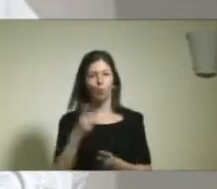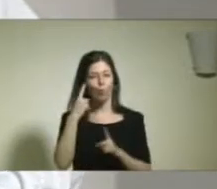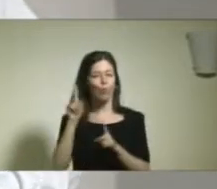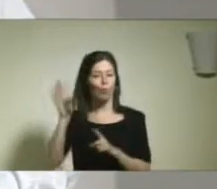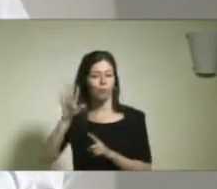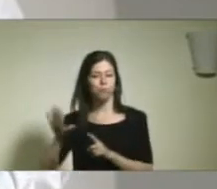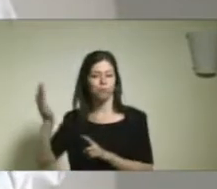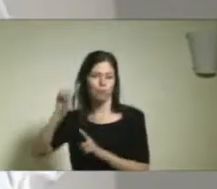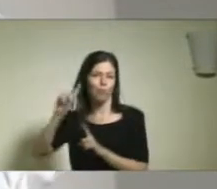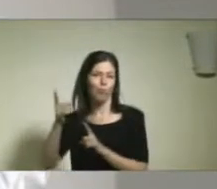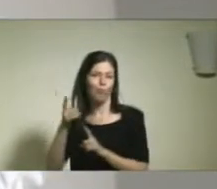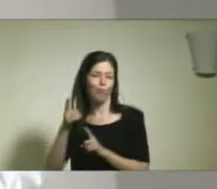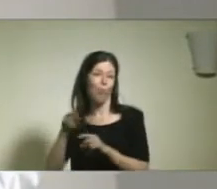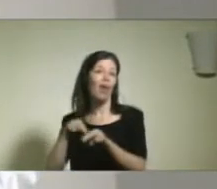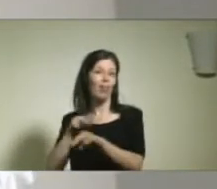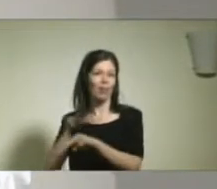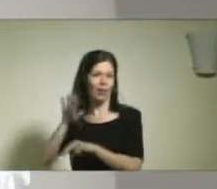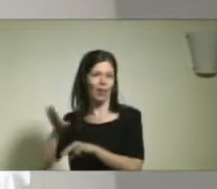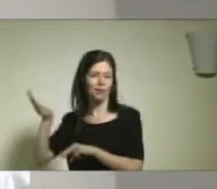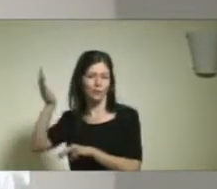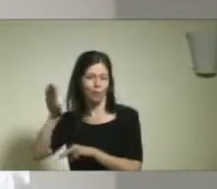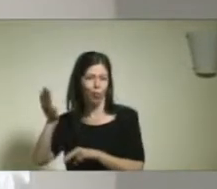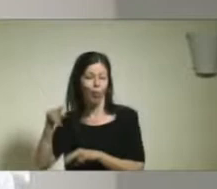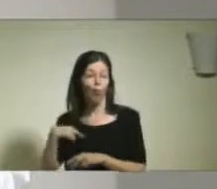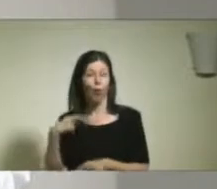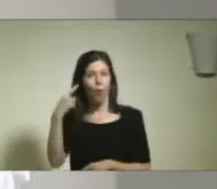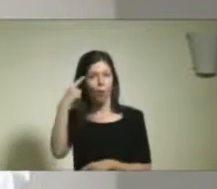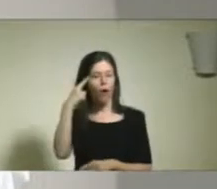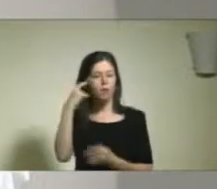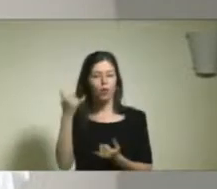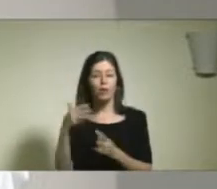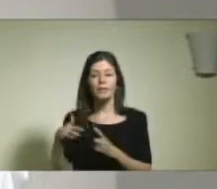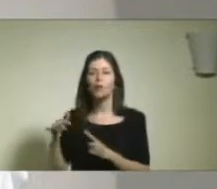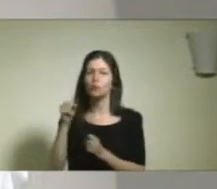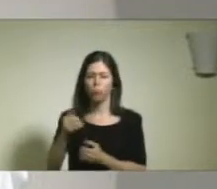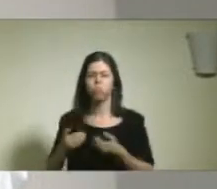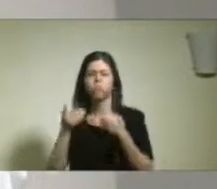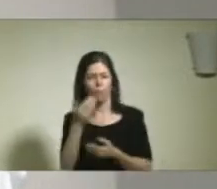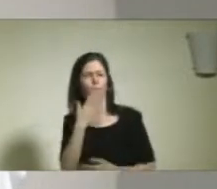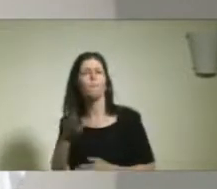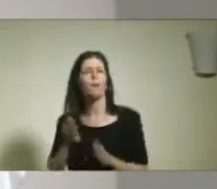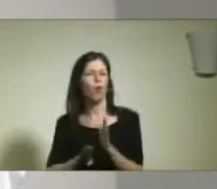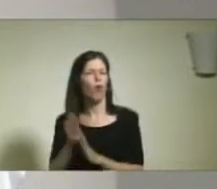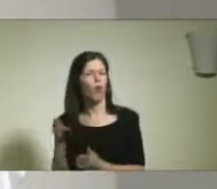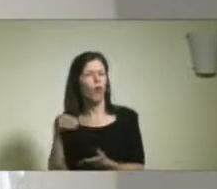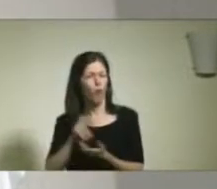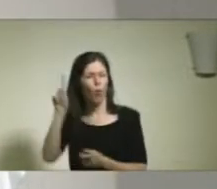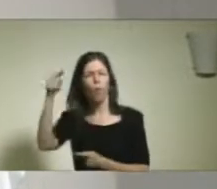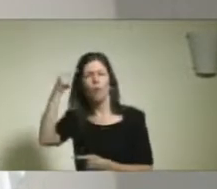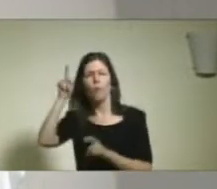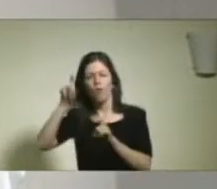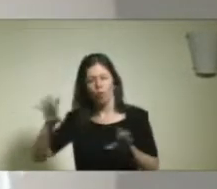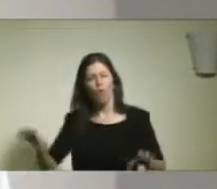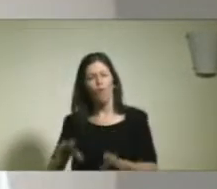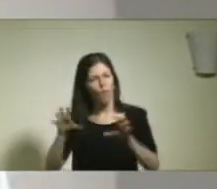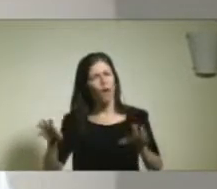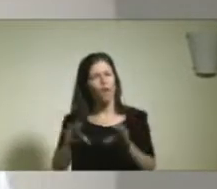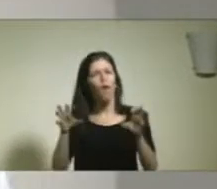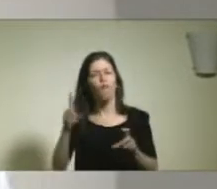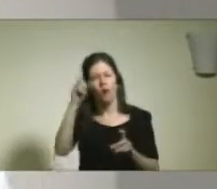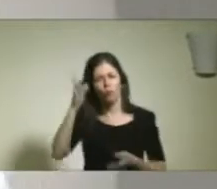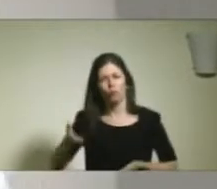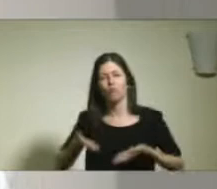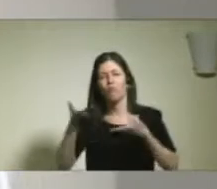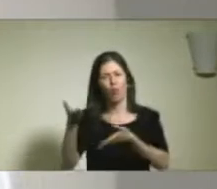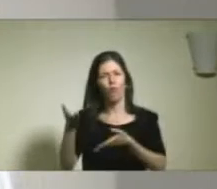pense qu'on peut faire mieux. Post Canada et le gouvernement doivent faire ce qui s'impose, encore une fois, et être là pour mes gens.